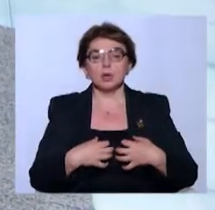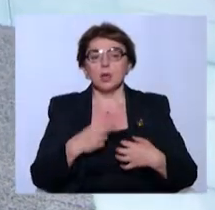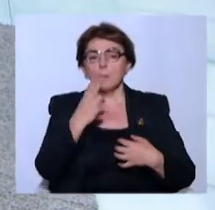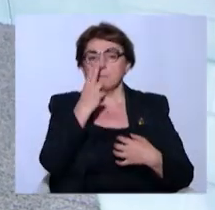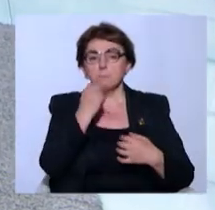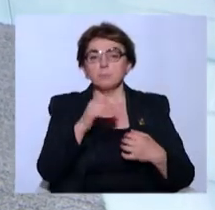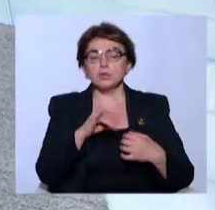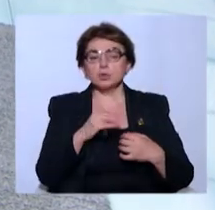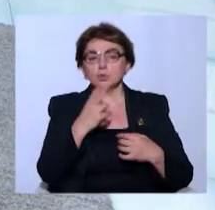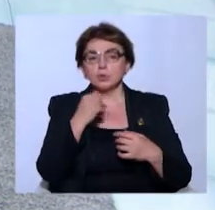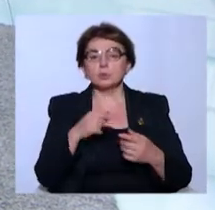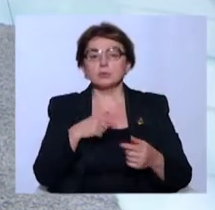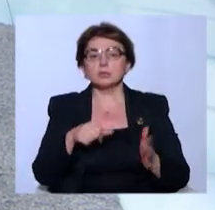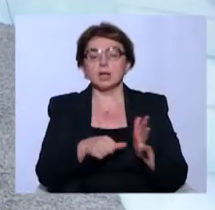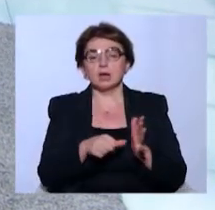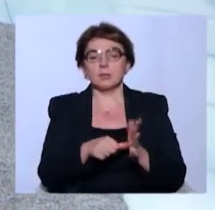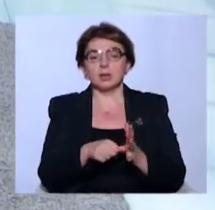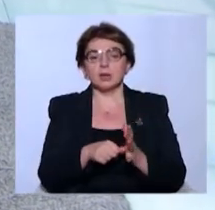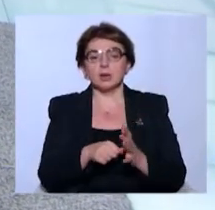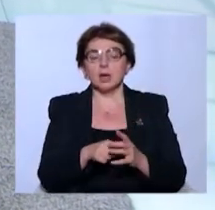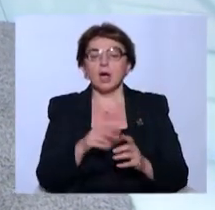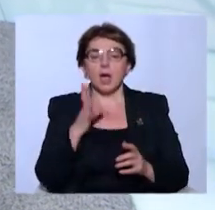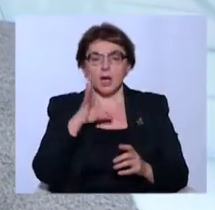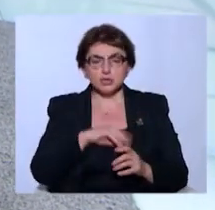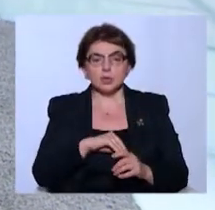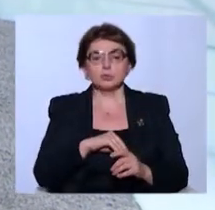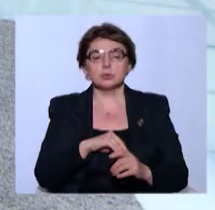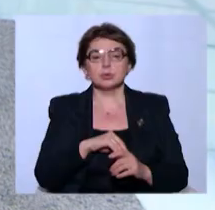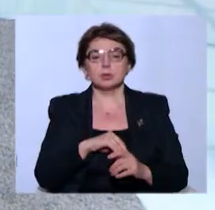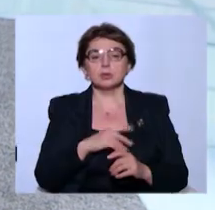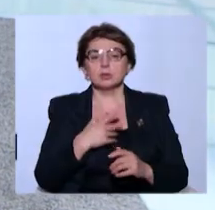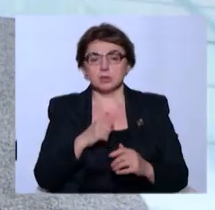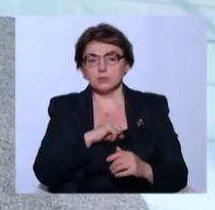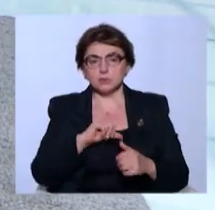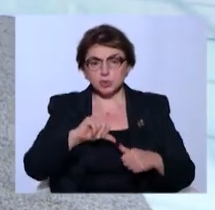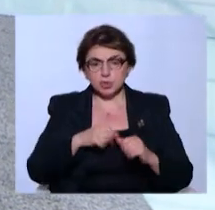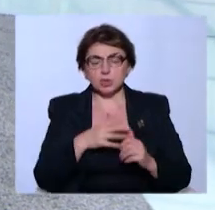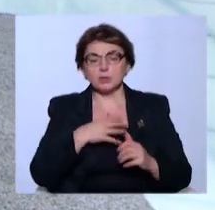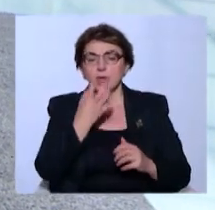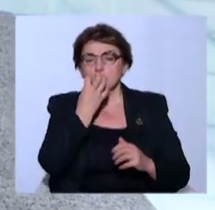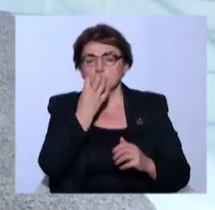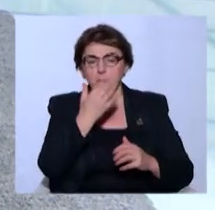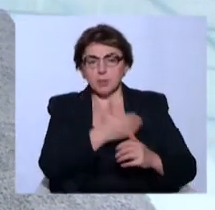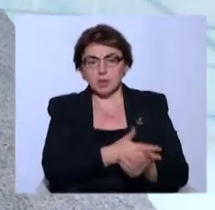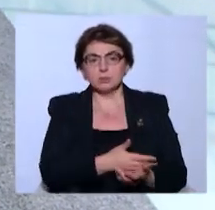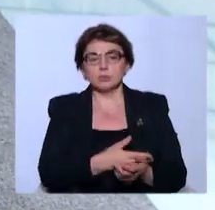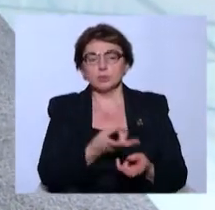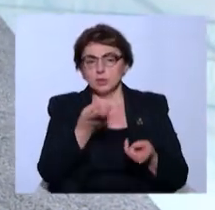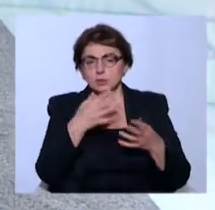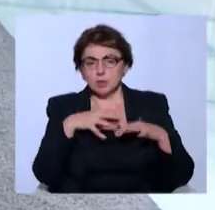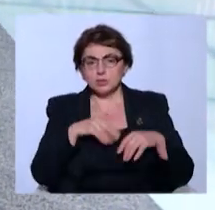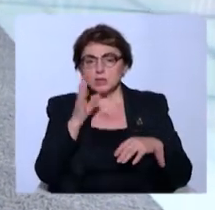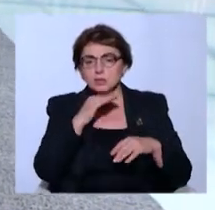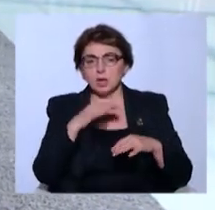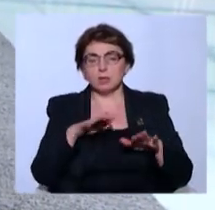ისინი იკვებებიან, და ეს ცხიმი შემდგომ გამოიყენება, როცა ორგანიზმს საკვები არ აქვს, ანუ